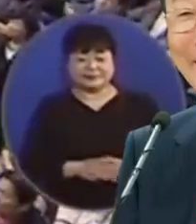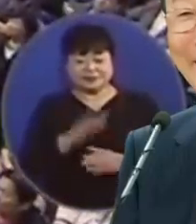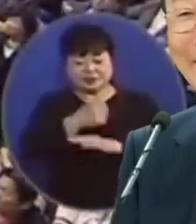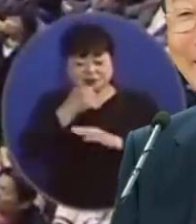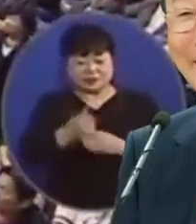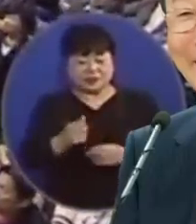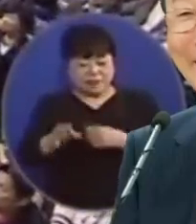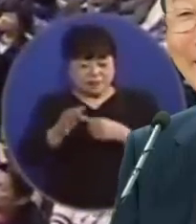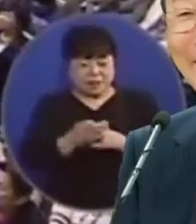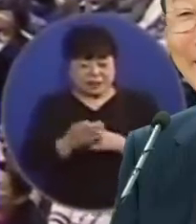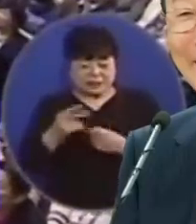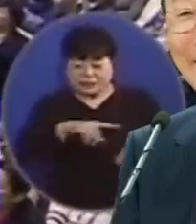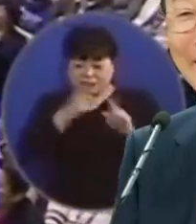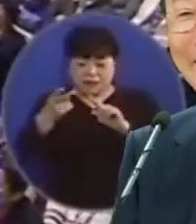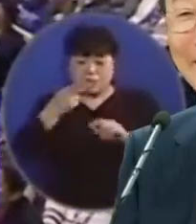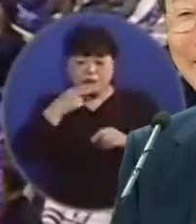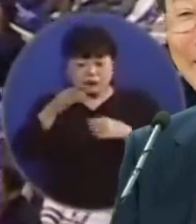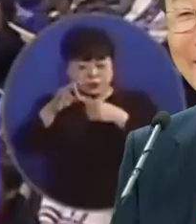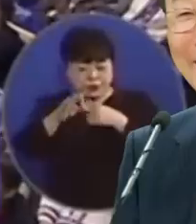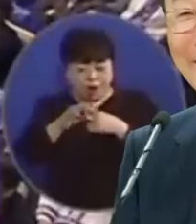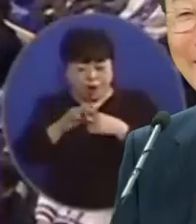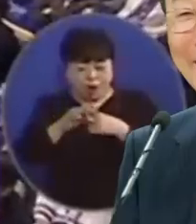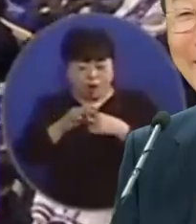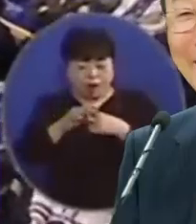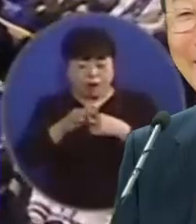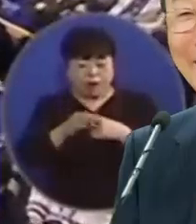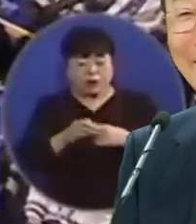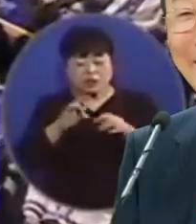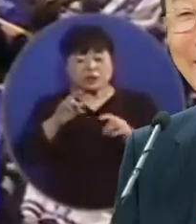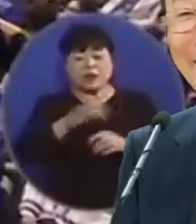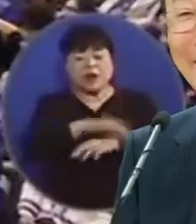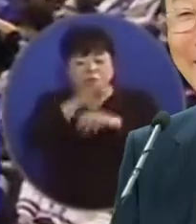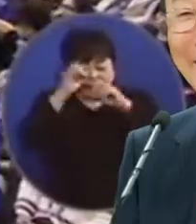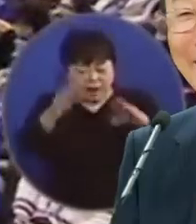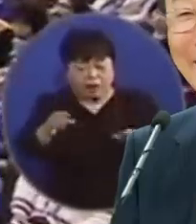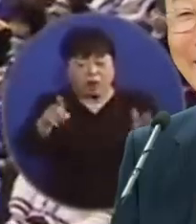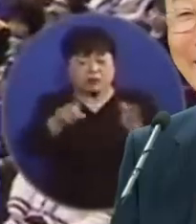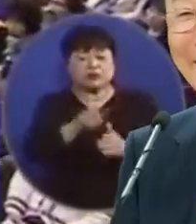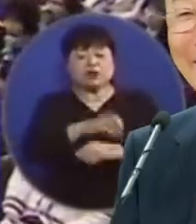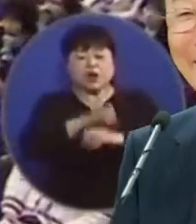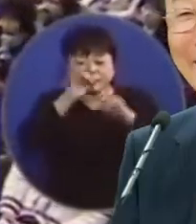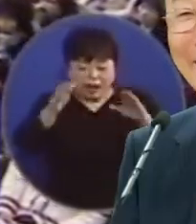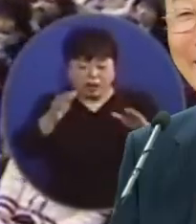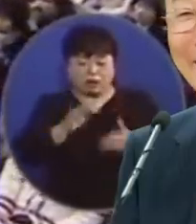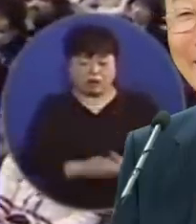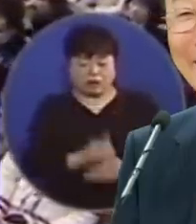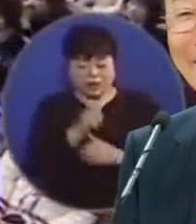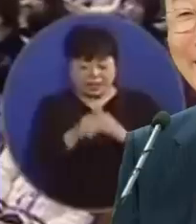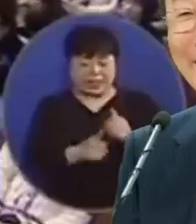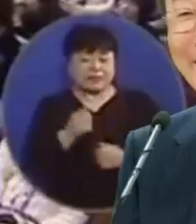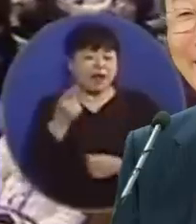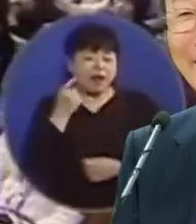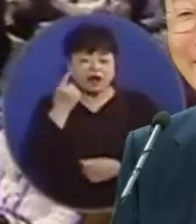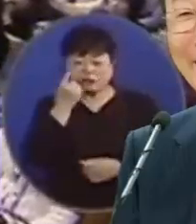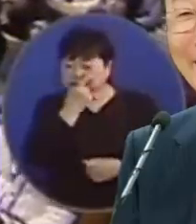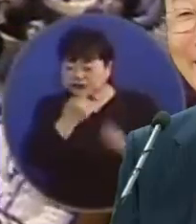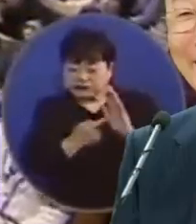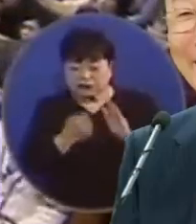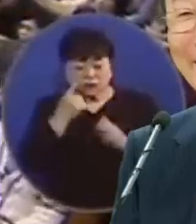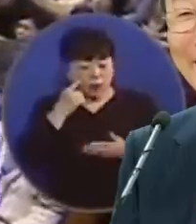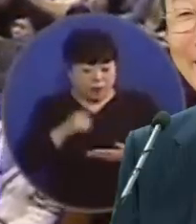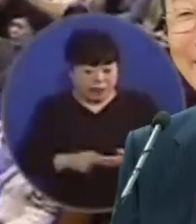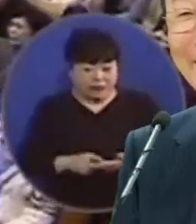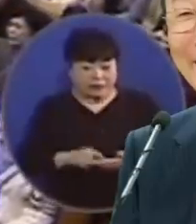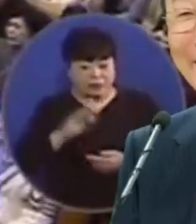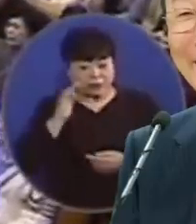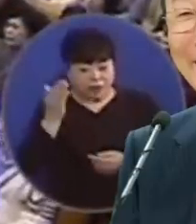그리스도께서 만일 다시 살아나지 못하였으면 우리가 전파된 것도 헛것이요 또 너희 믿음도 헛것이며 또 우리가 하나님의 거짓 증인으로 발견되리니 우리가